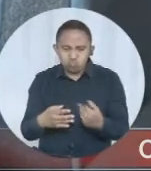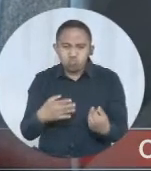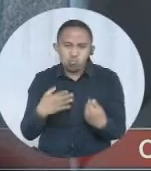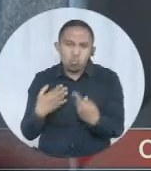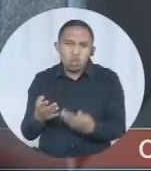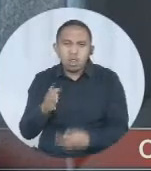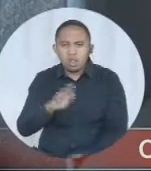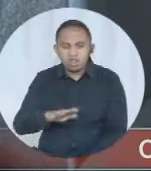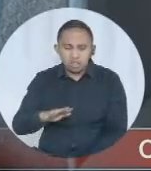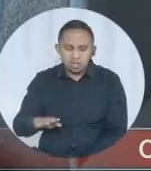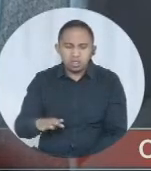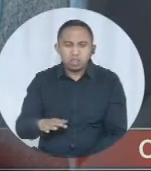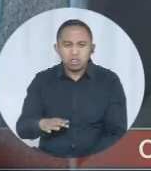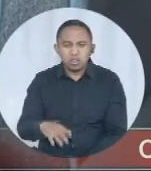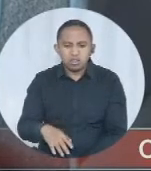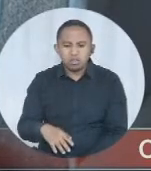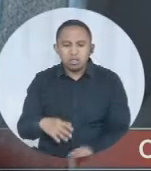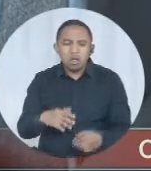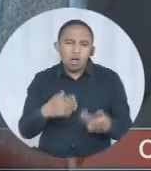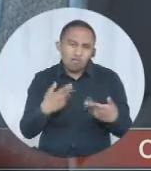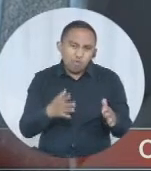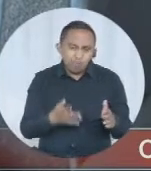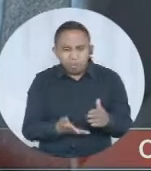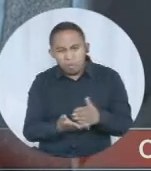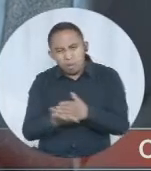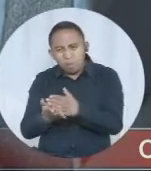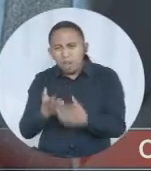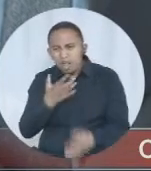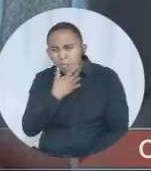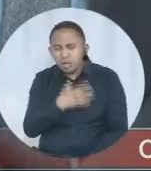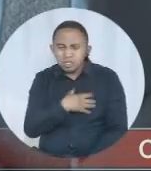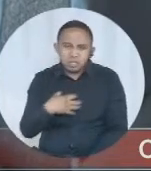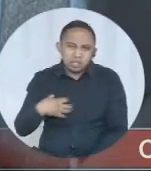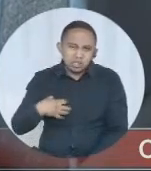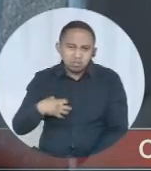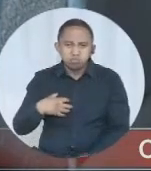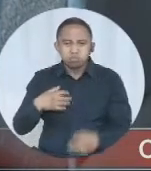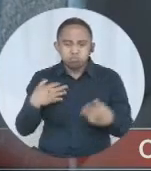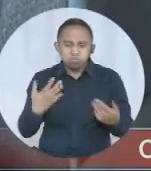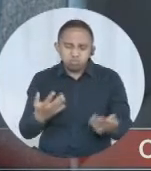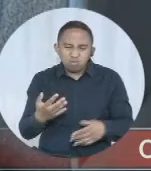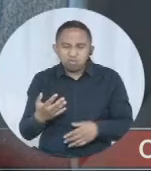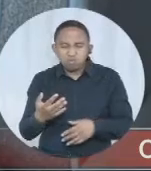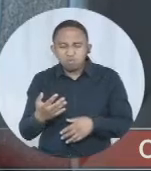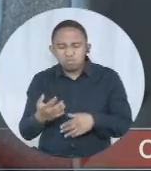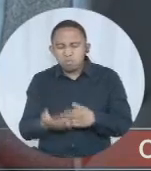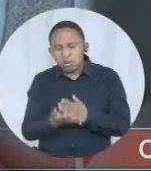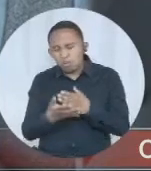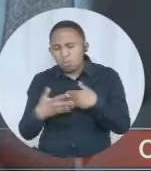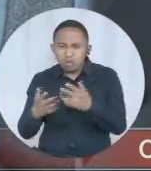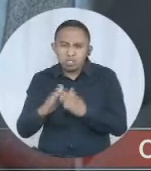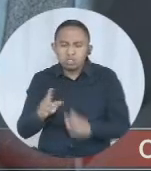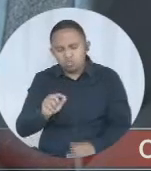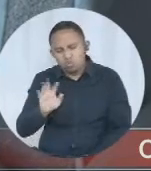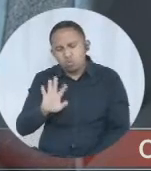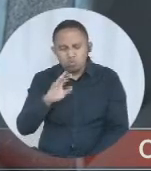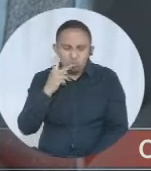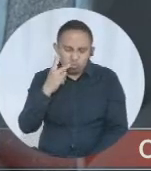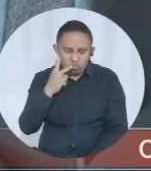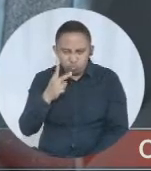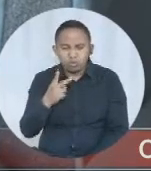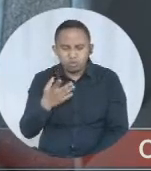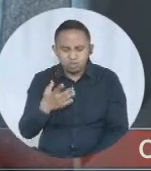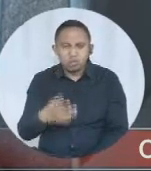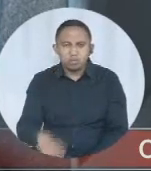na amin'ny alalan'ny fanampiana ny ray aman-dreny zany na amin'ny alalan'ny sekoly na ho hita eo moa zany ny tena tsipiriany amin'ilay tetikasa